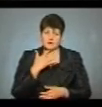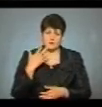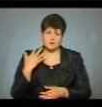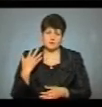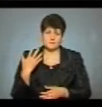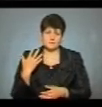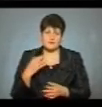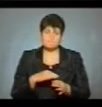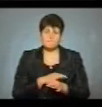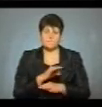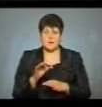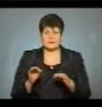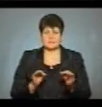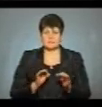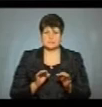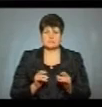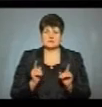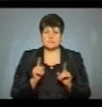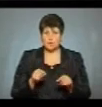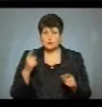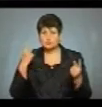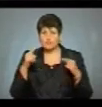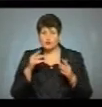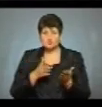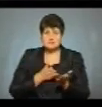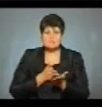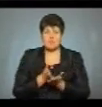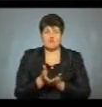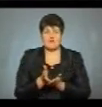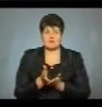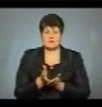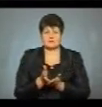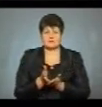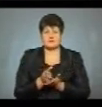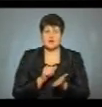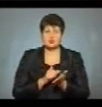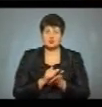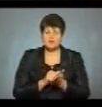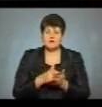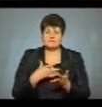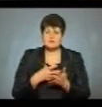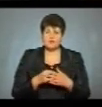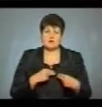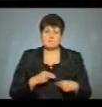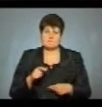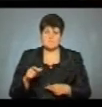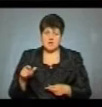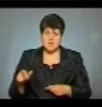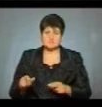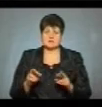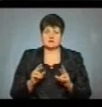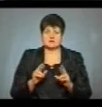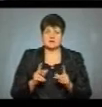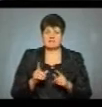проектах такого творчого спрямування, друкував свої праці як